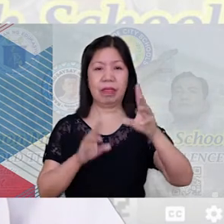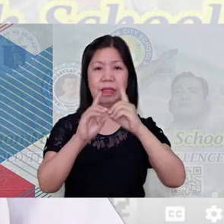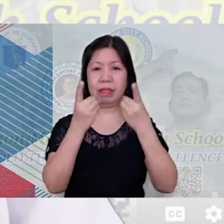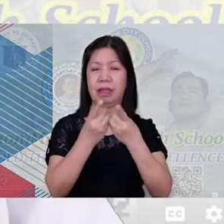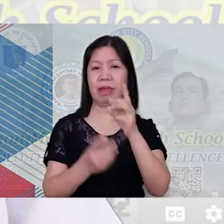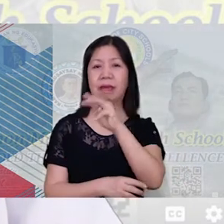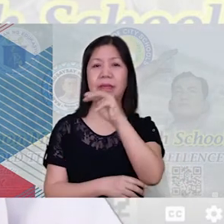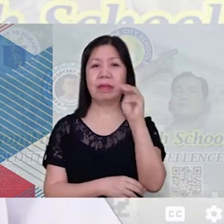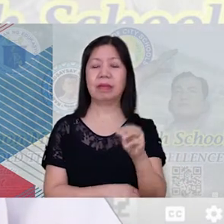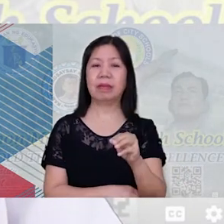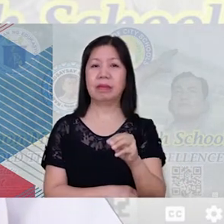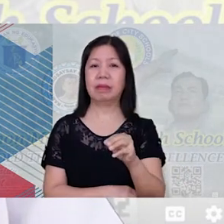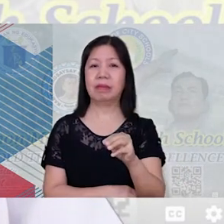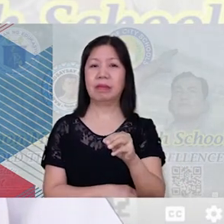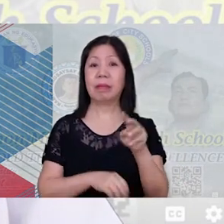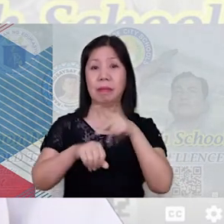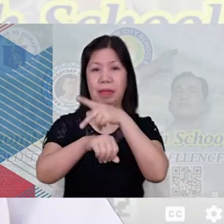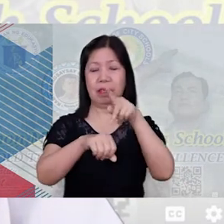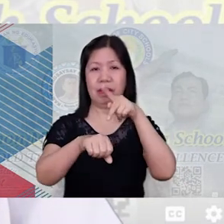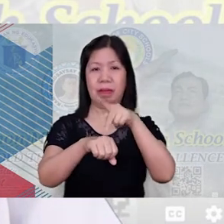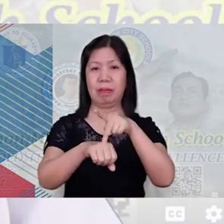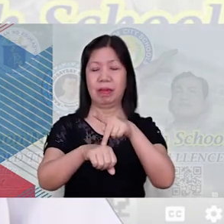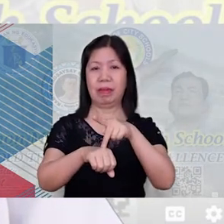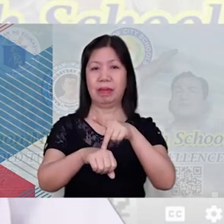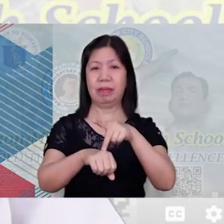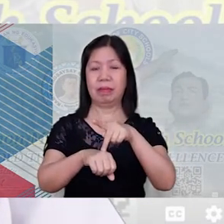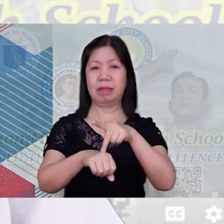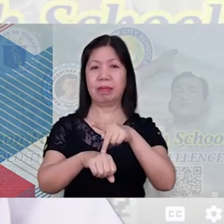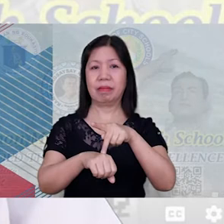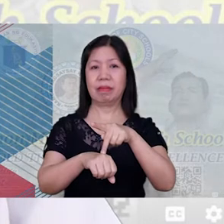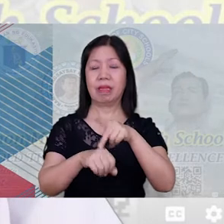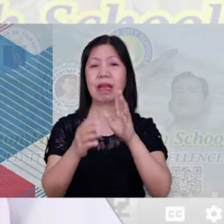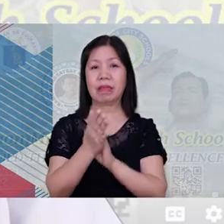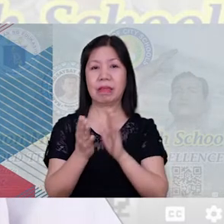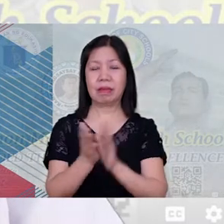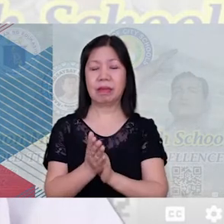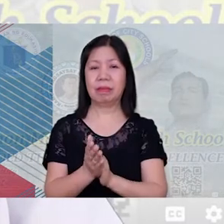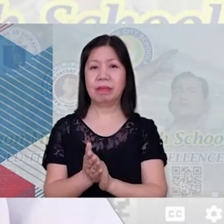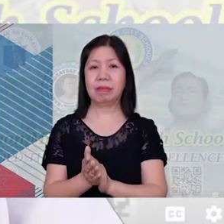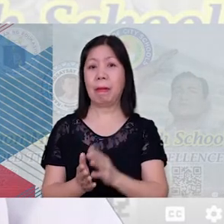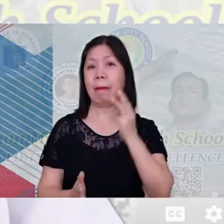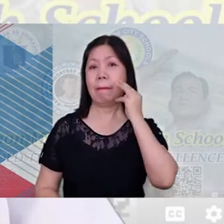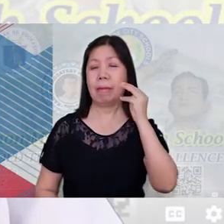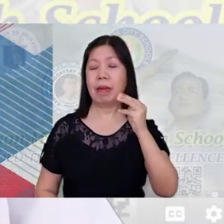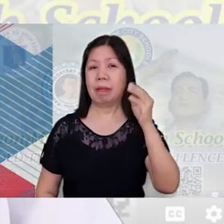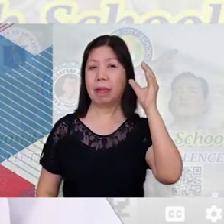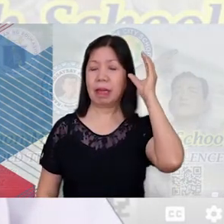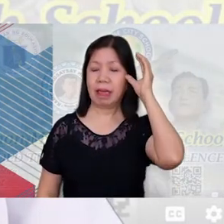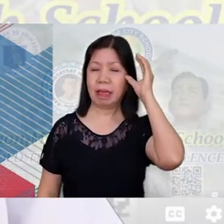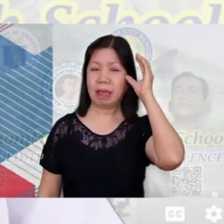ng Maynila. Ginoong Jean P. Pangilinan, punong guro. Ginang Sally C.